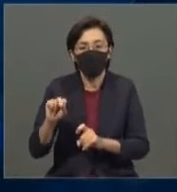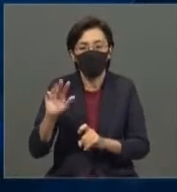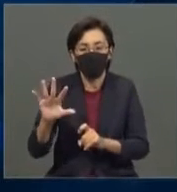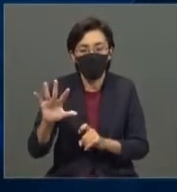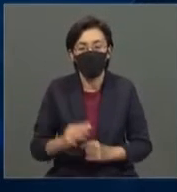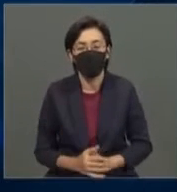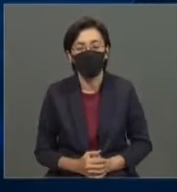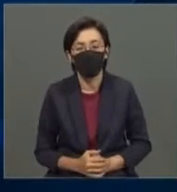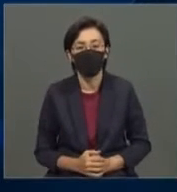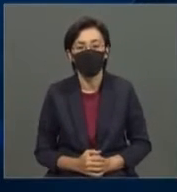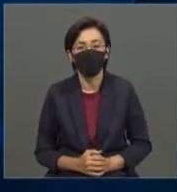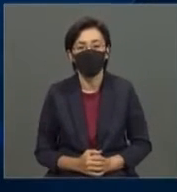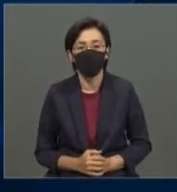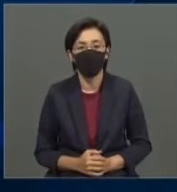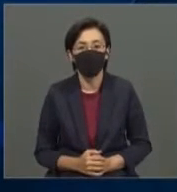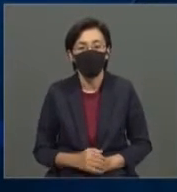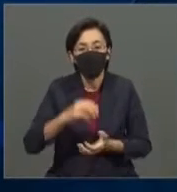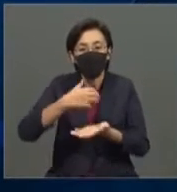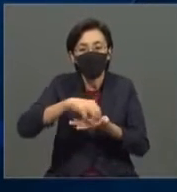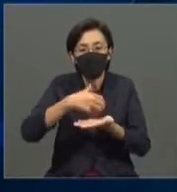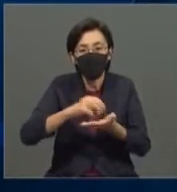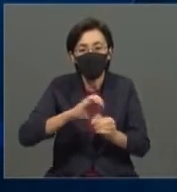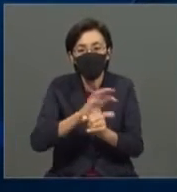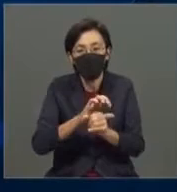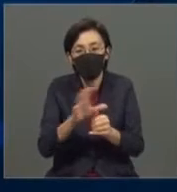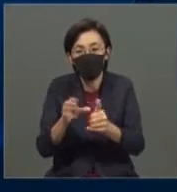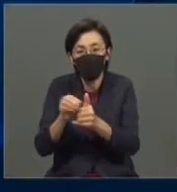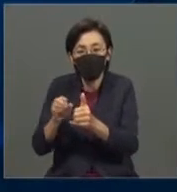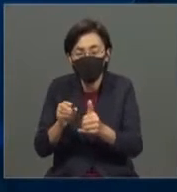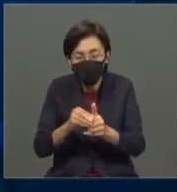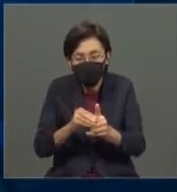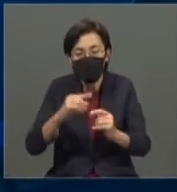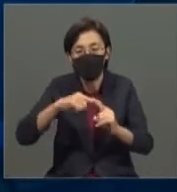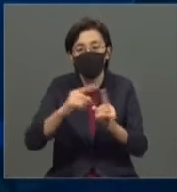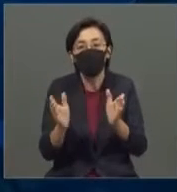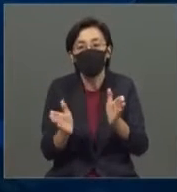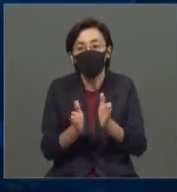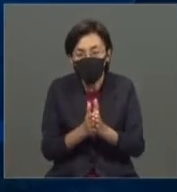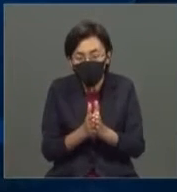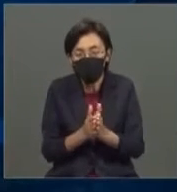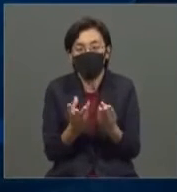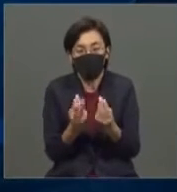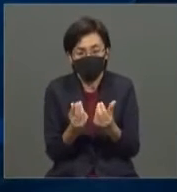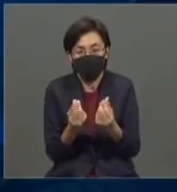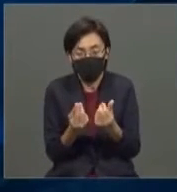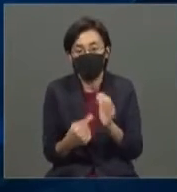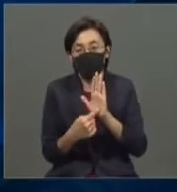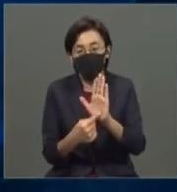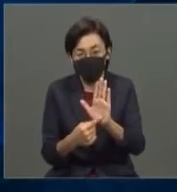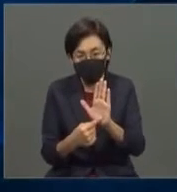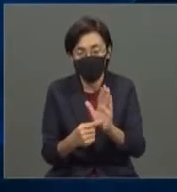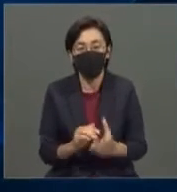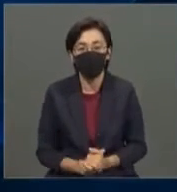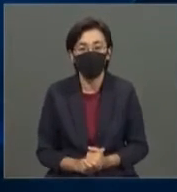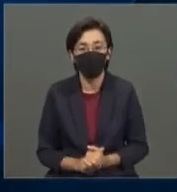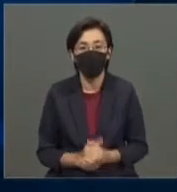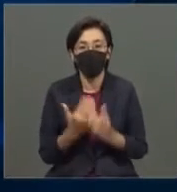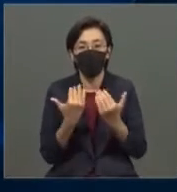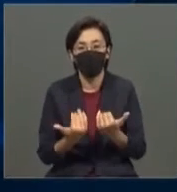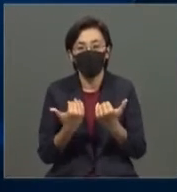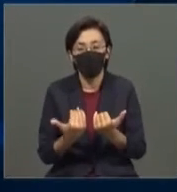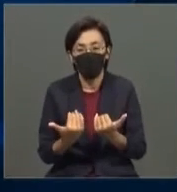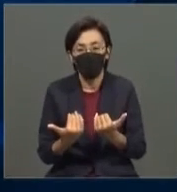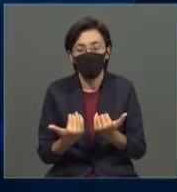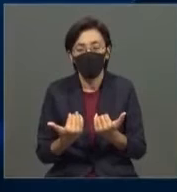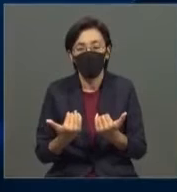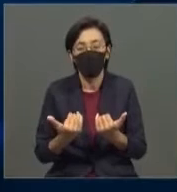นะครับมาดูในยอดสะสมซึ่งเป็นตัวเลขที่เรารายงานกันอยู่นะครับวันนี้